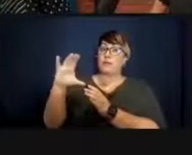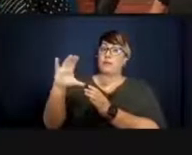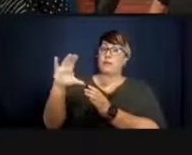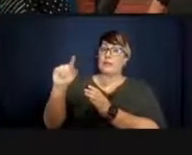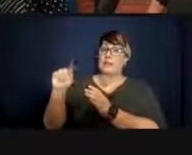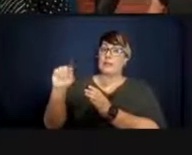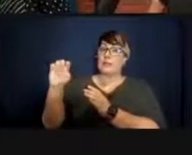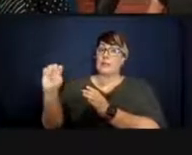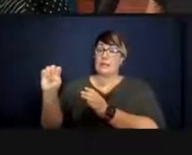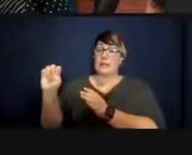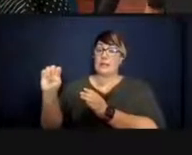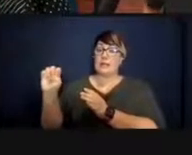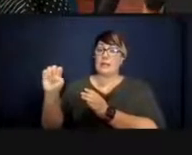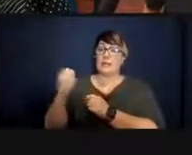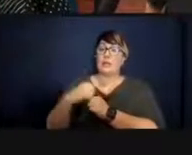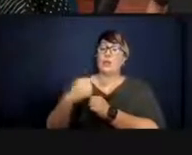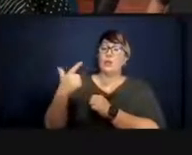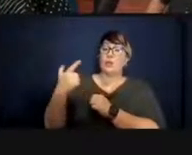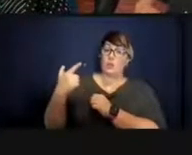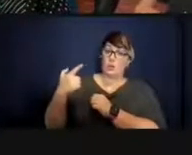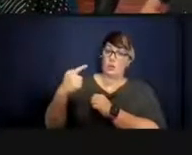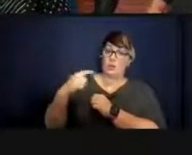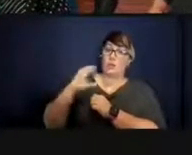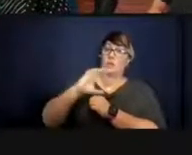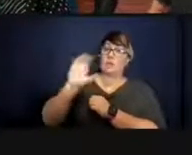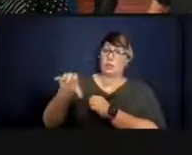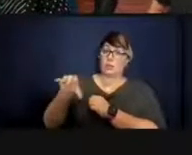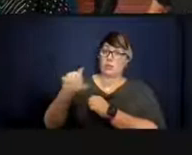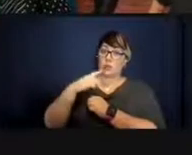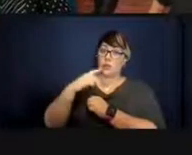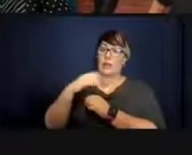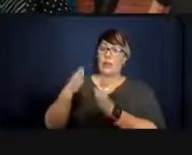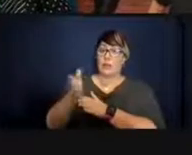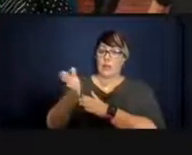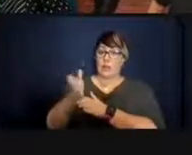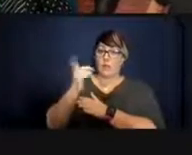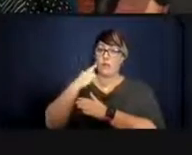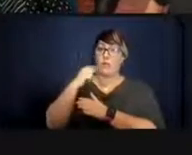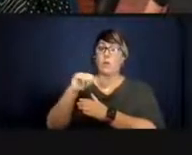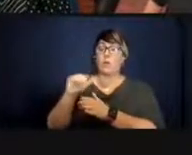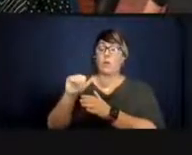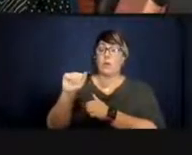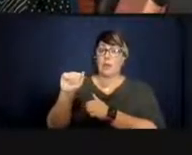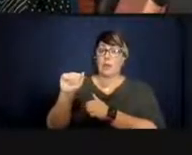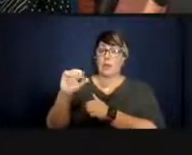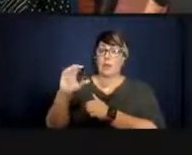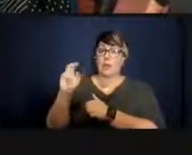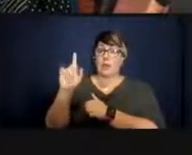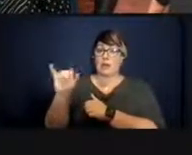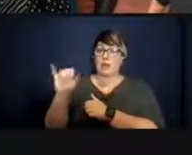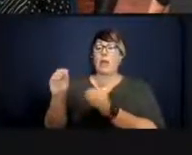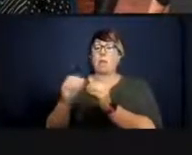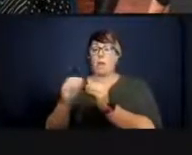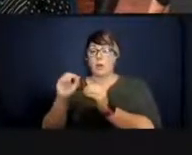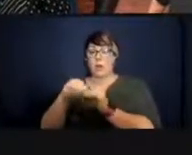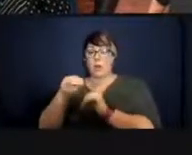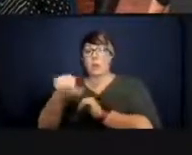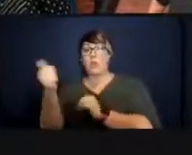sababu tuna baadhi ya mafunzo mbalimbali kama vile CTE na